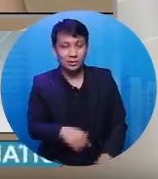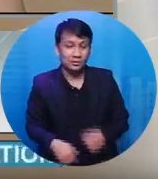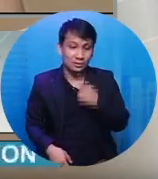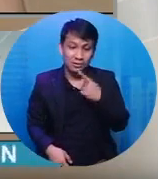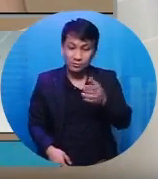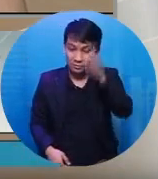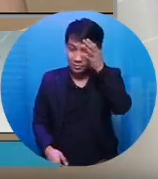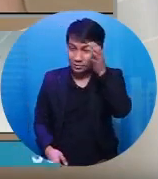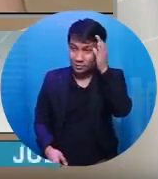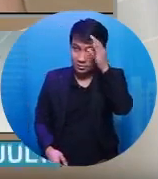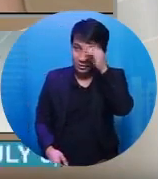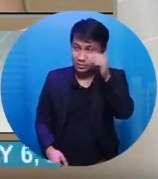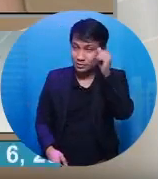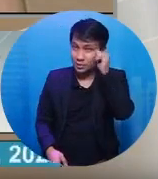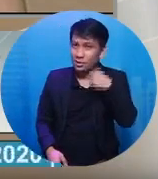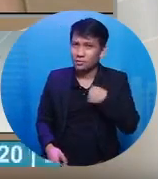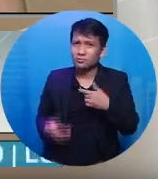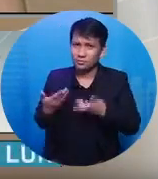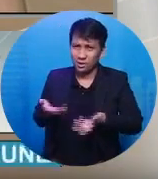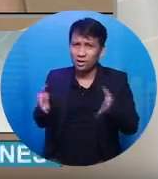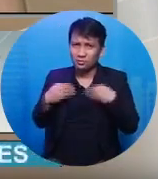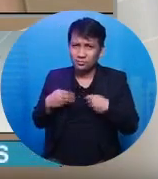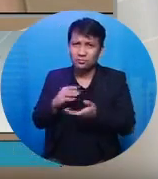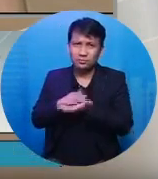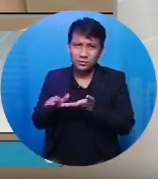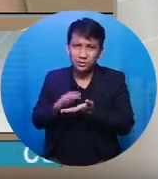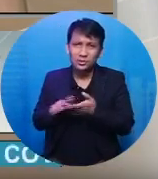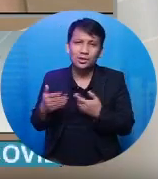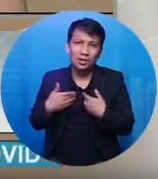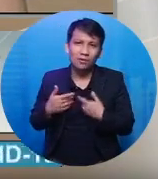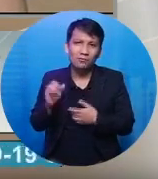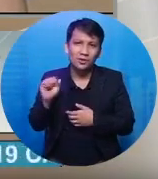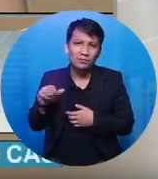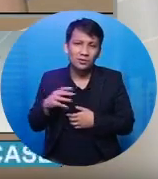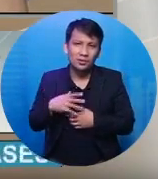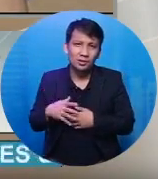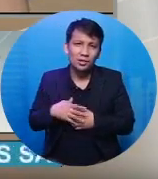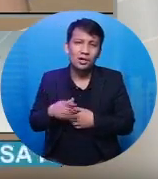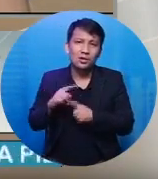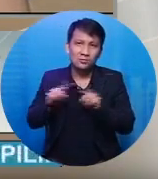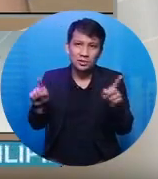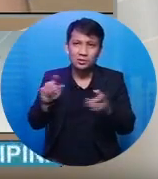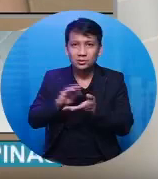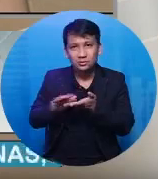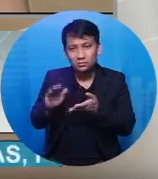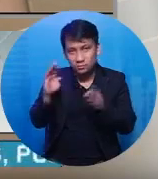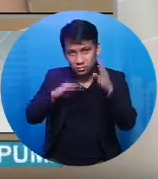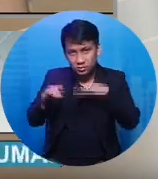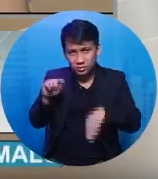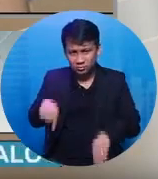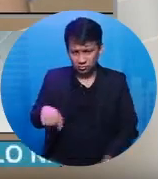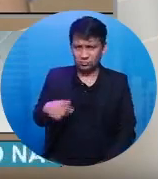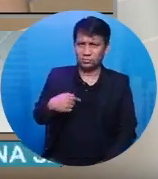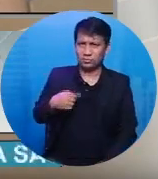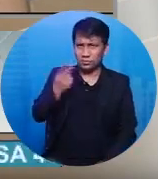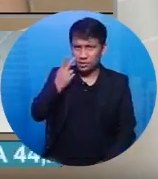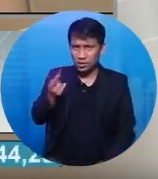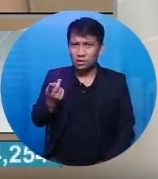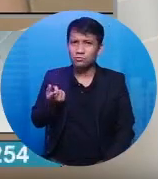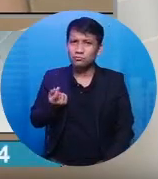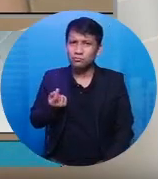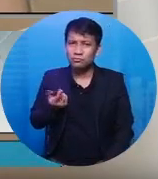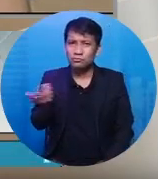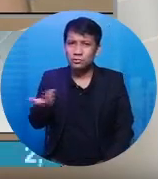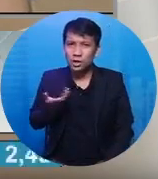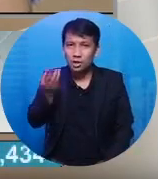Diyos ko, alam mo, inaano ko lang na mag-usap din tayo talaga. Eh, ang problema kasi, ito nagkikita tayo... Anong ginagawa mo? Saan